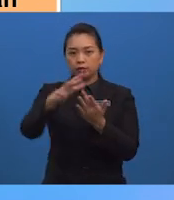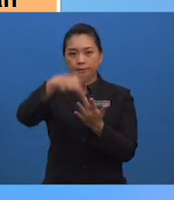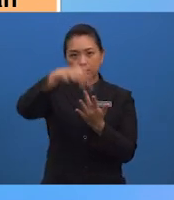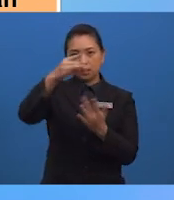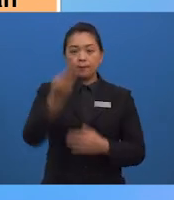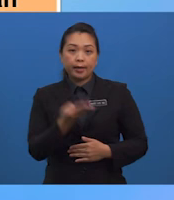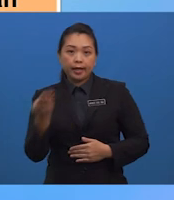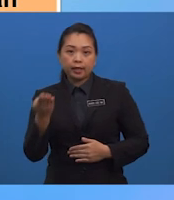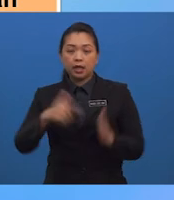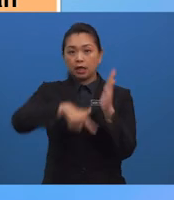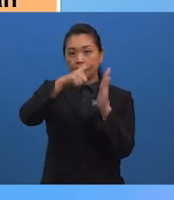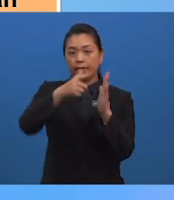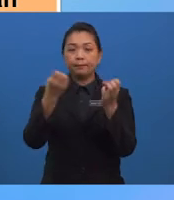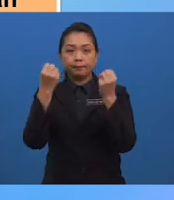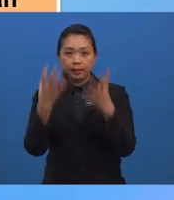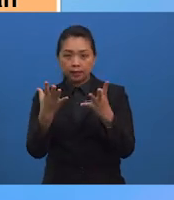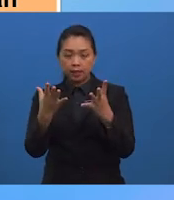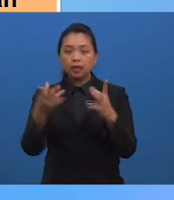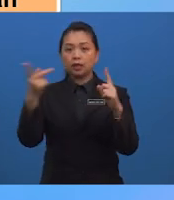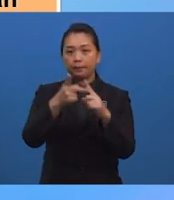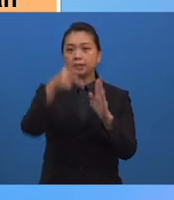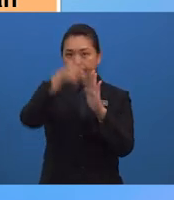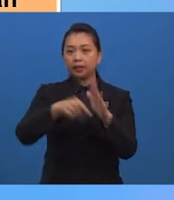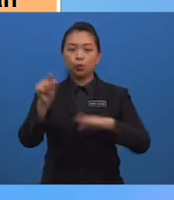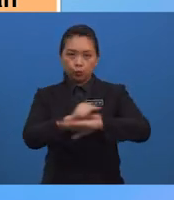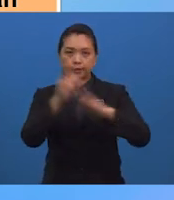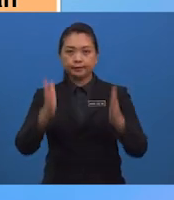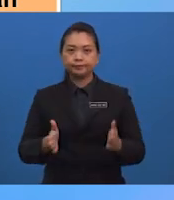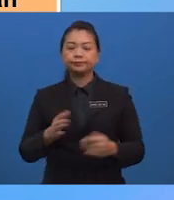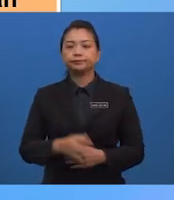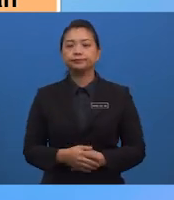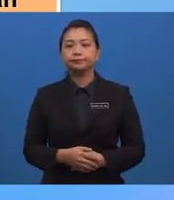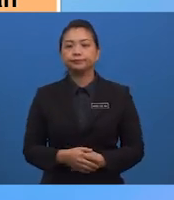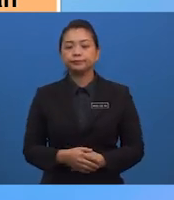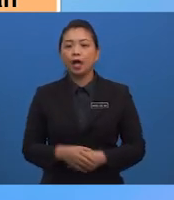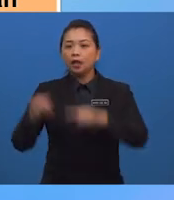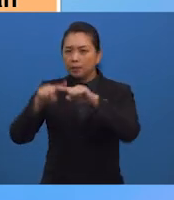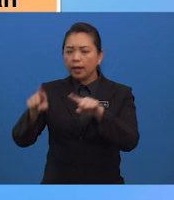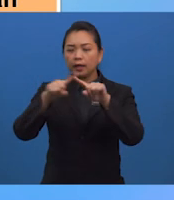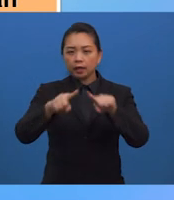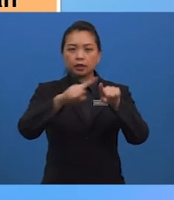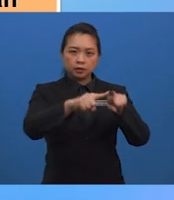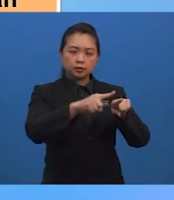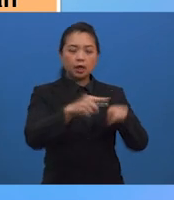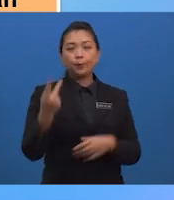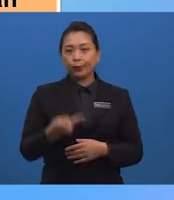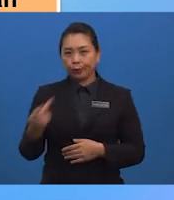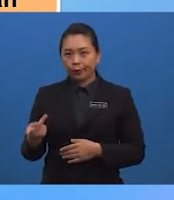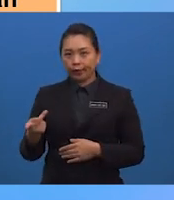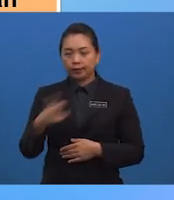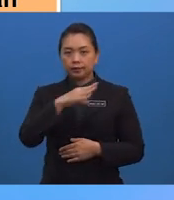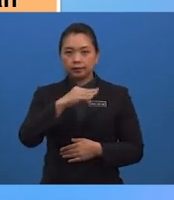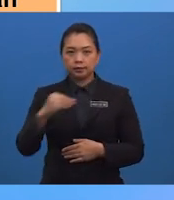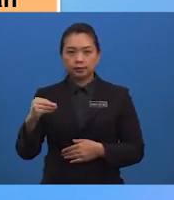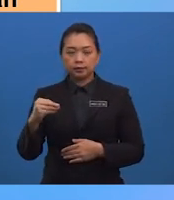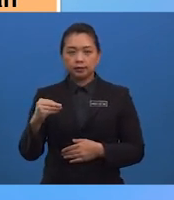barangan lebih banyak kepada pengguna. kepelbagaian produk dan pelbagai negara